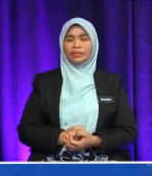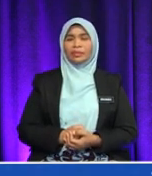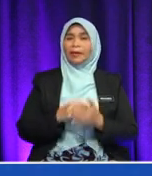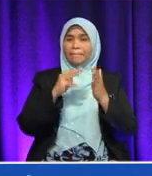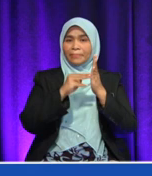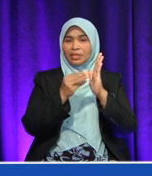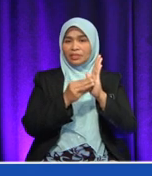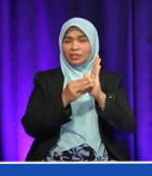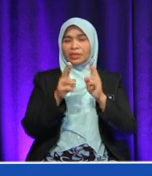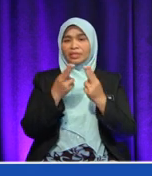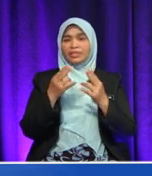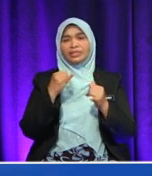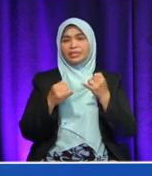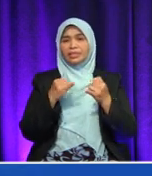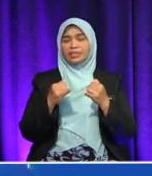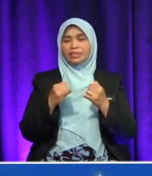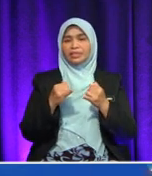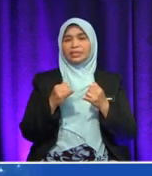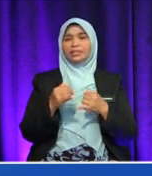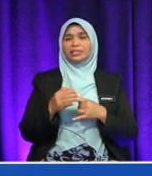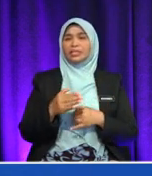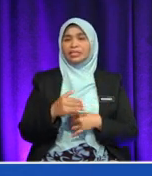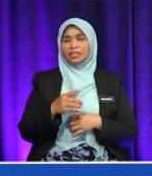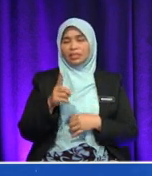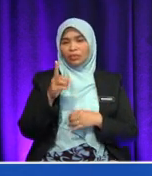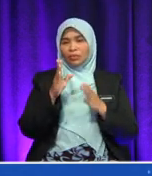jika salah seorang dari tadi pagi